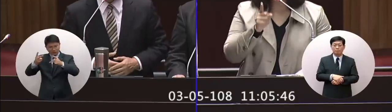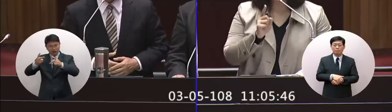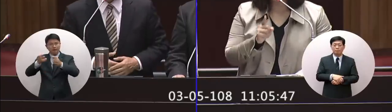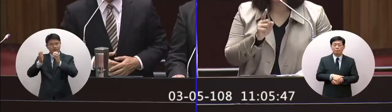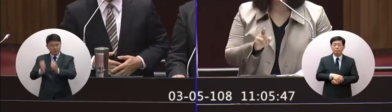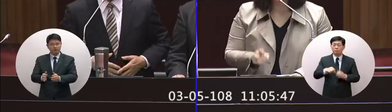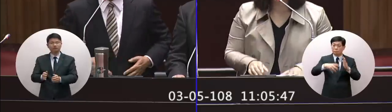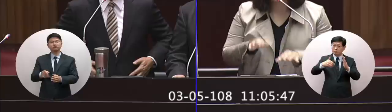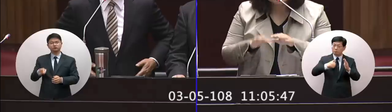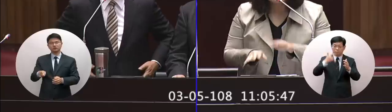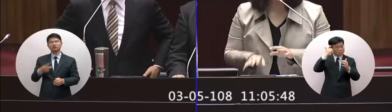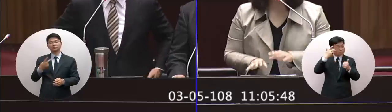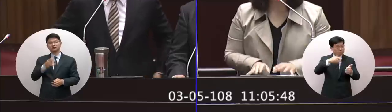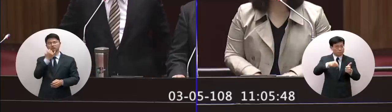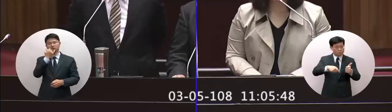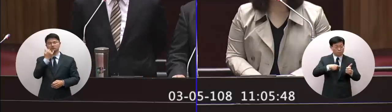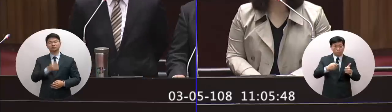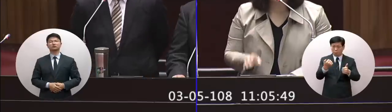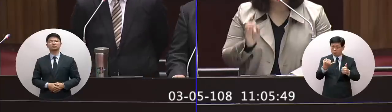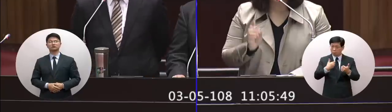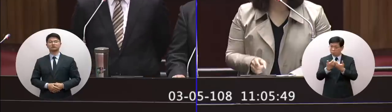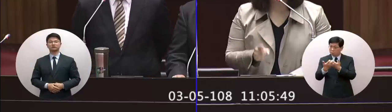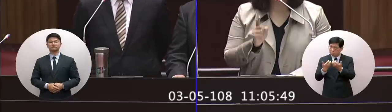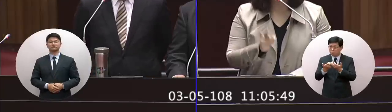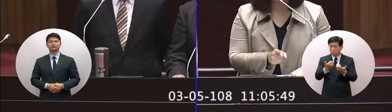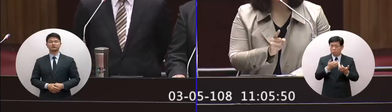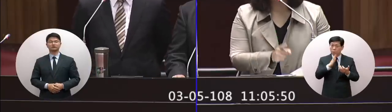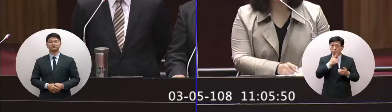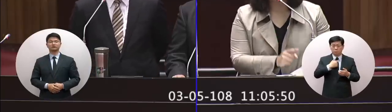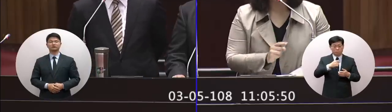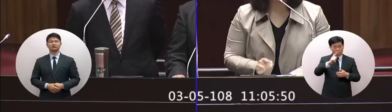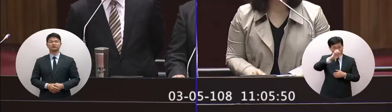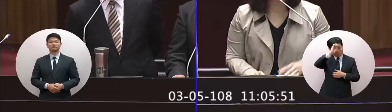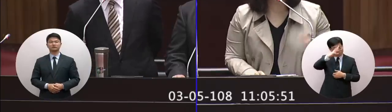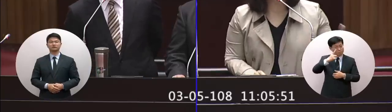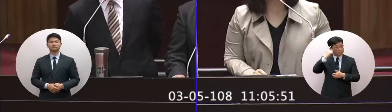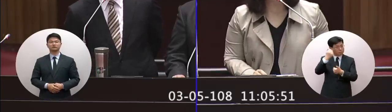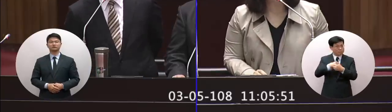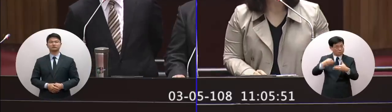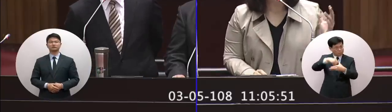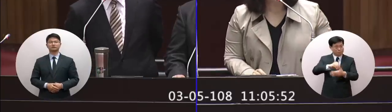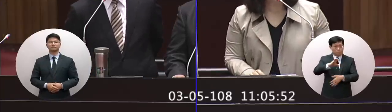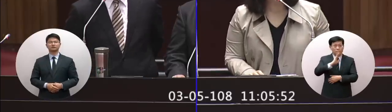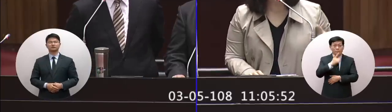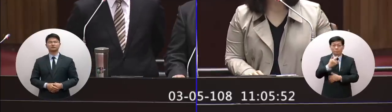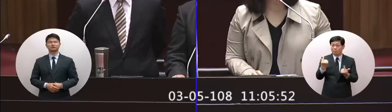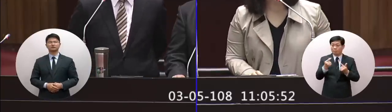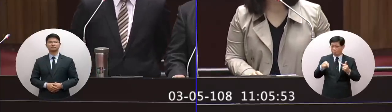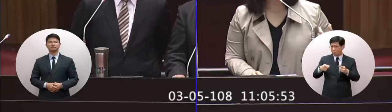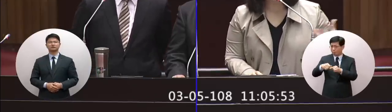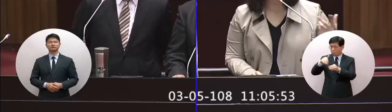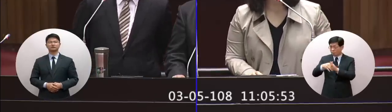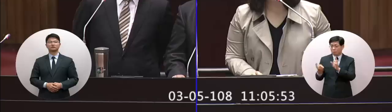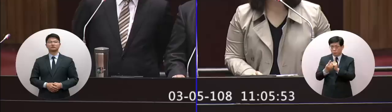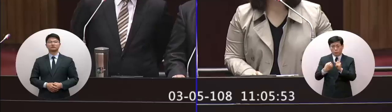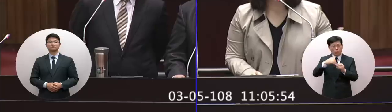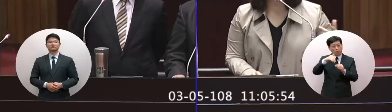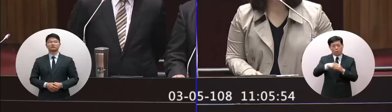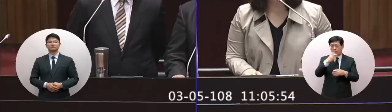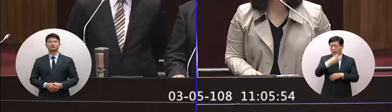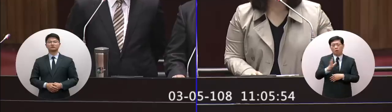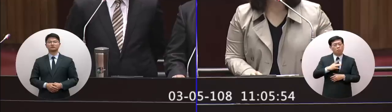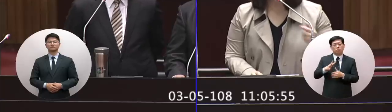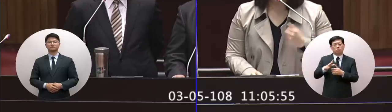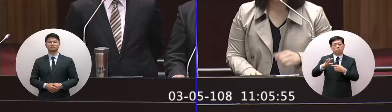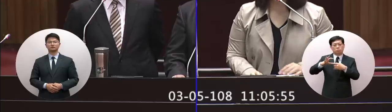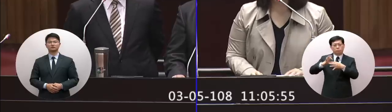才可以。 那院长，我想请问你，这个利弊分析呢，是有任何政党利益的考量放进去？譬如说今天这个公投法对我的大选不利，我就